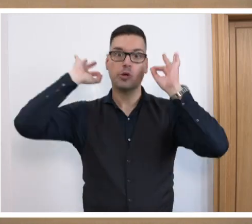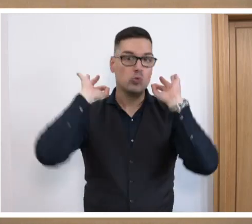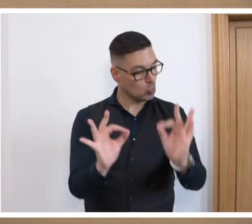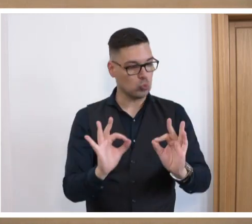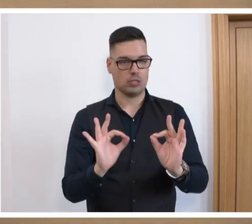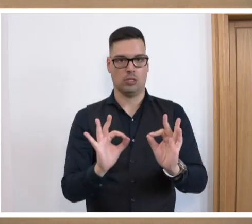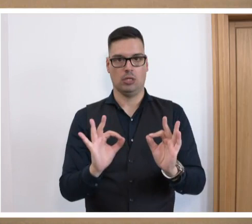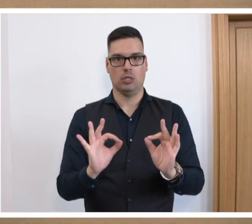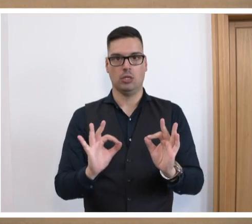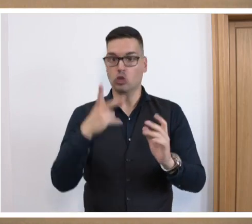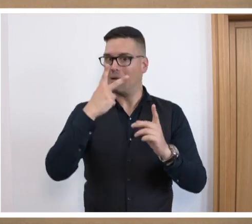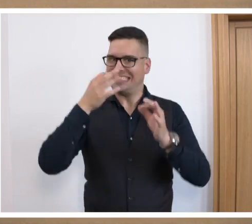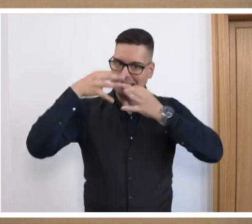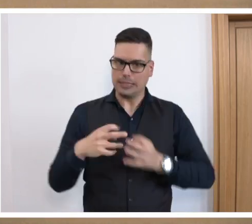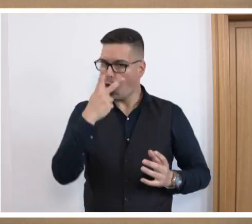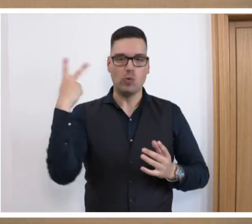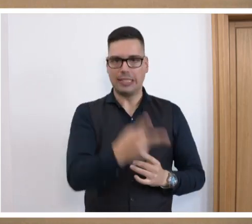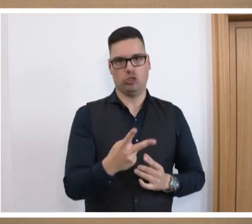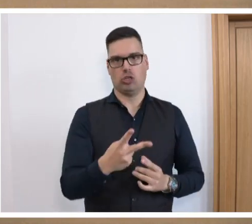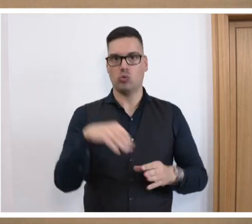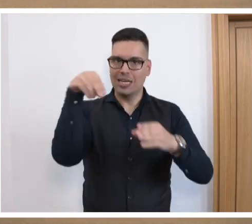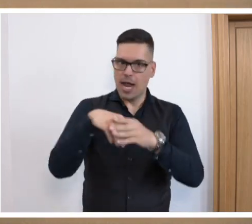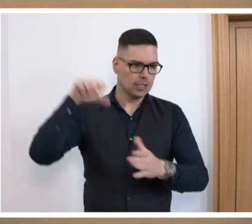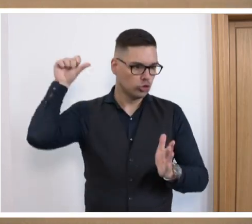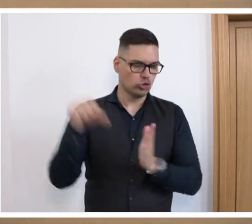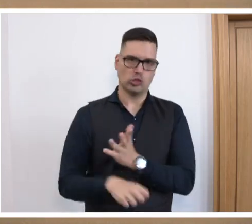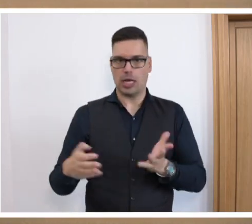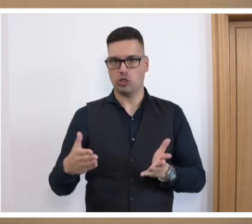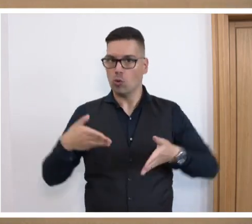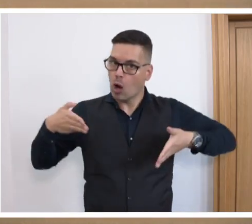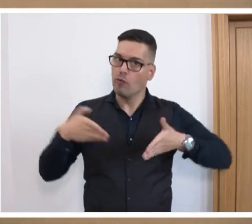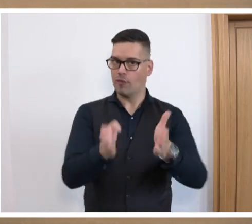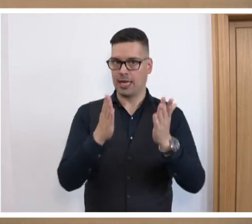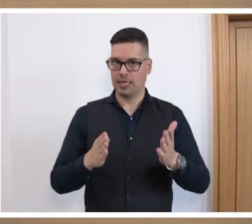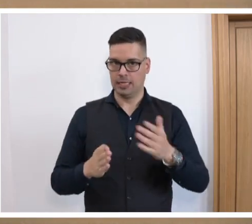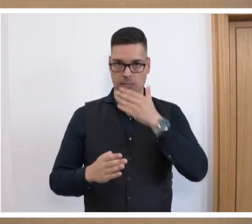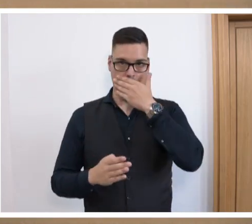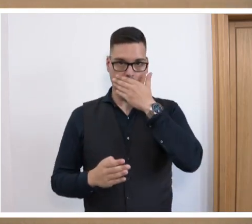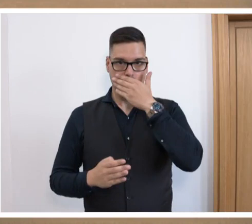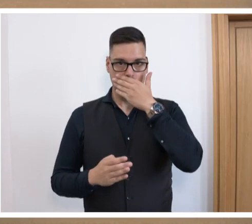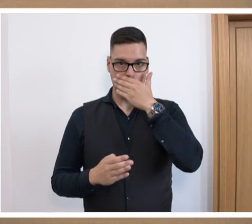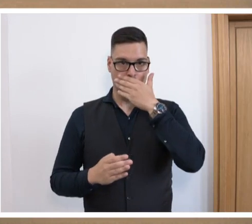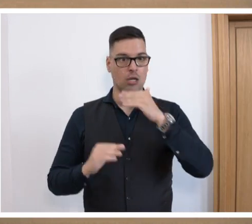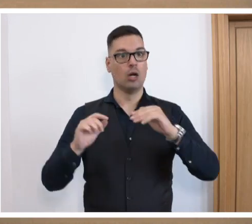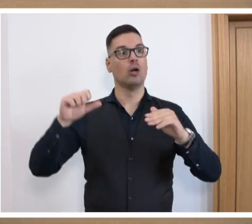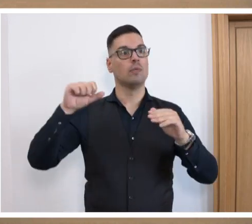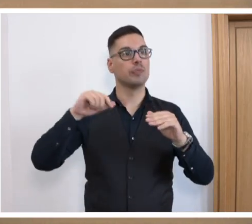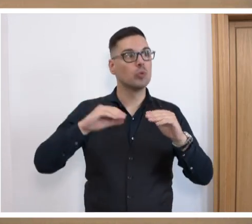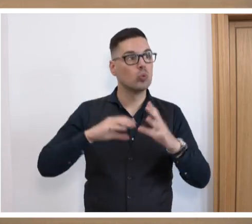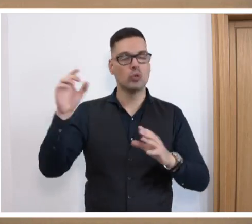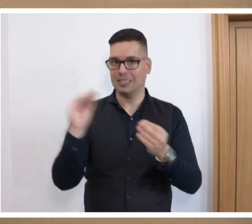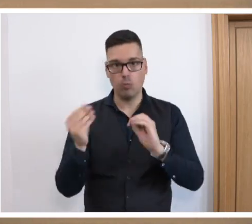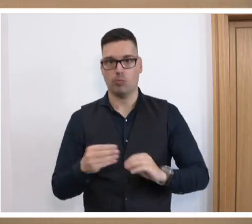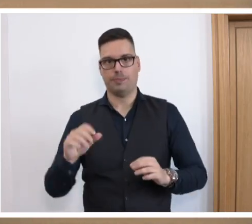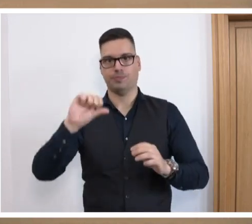wenn wir auch mal nochmal genau hinschauen, was hier inhaltlich entsprechend auf den Weg gebracht werden soll. Die größten Unanständigkeiten im Vergleich zum